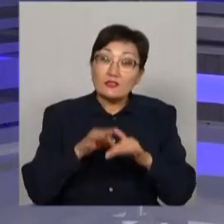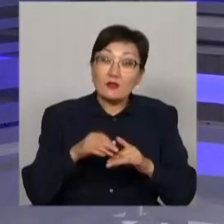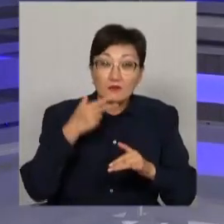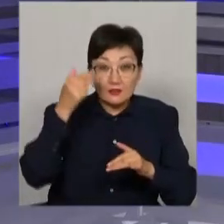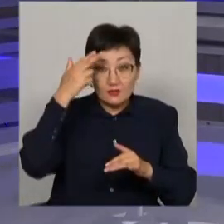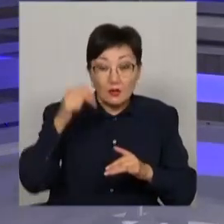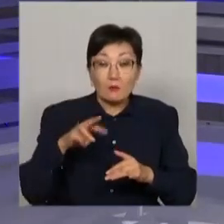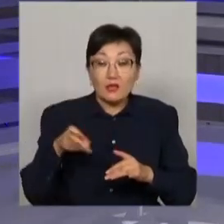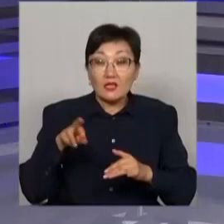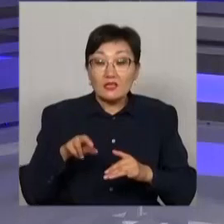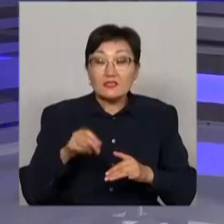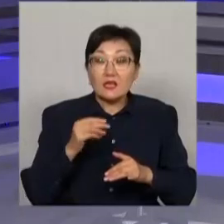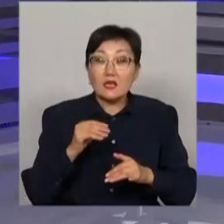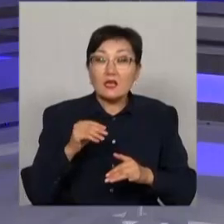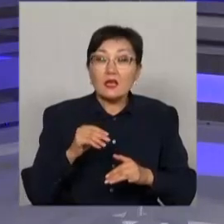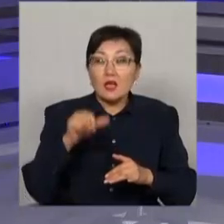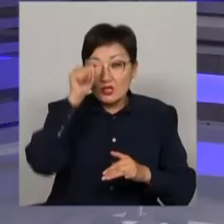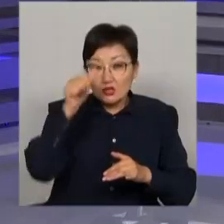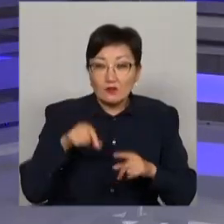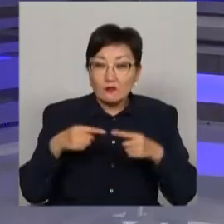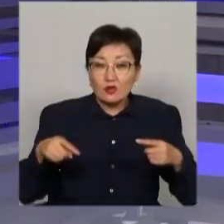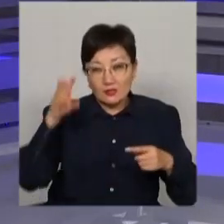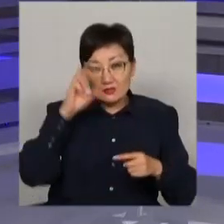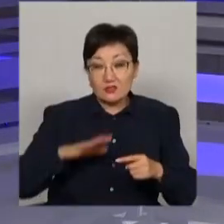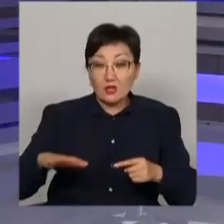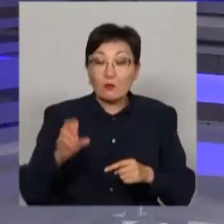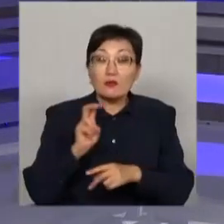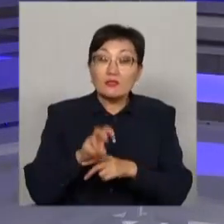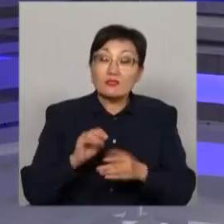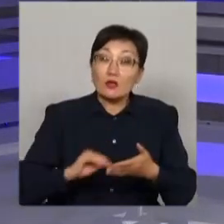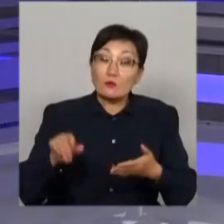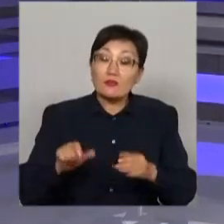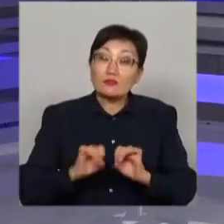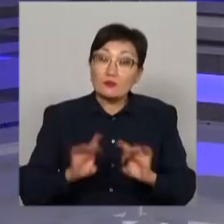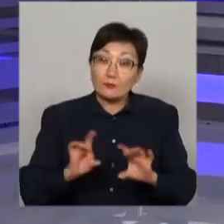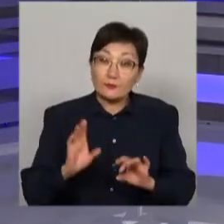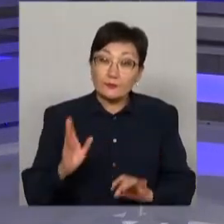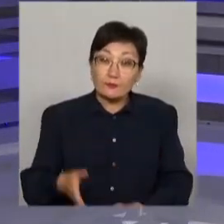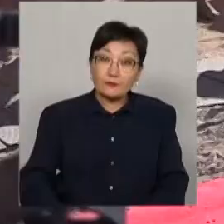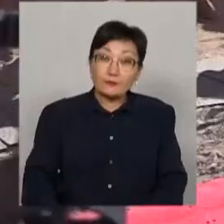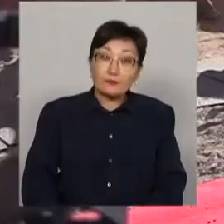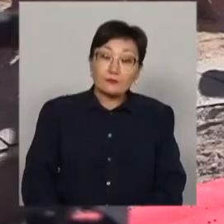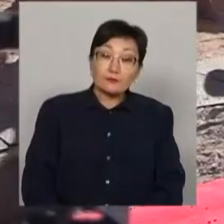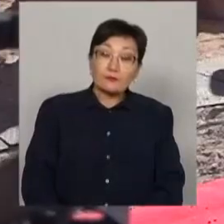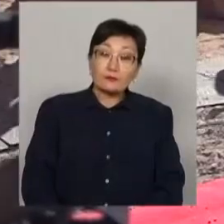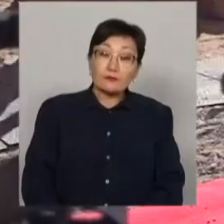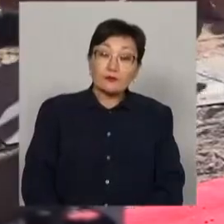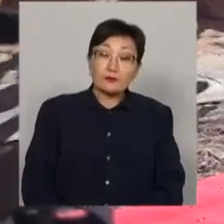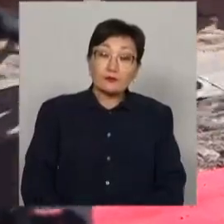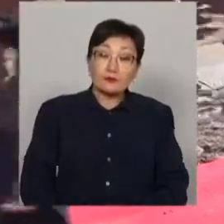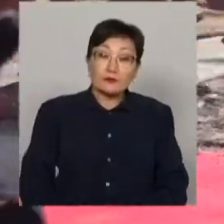Италии, Малайзии, Греции и других странах. Рустам Аралбаев посетил историческое мероприятие.